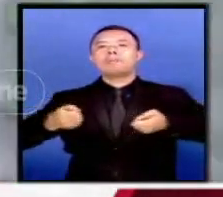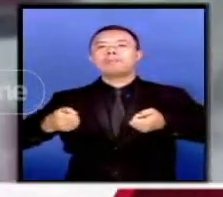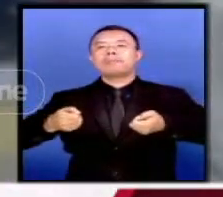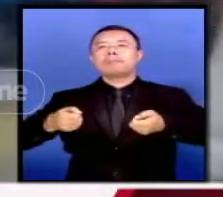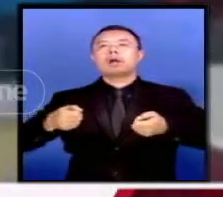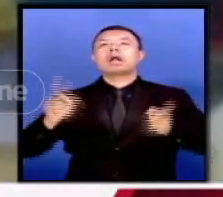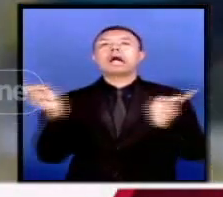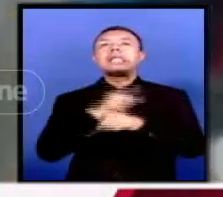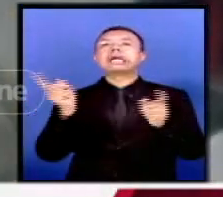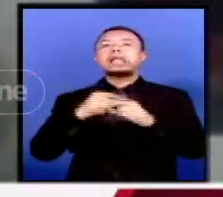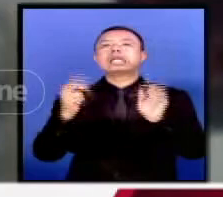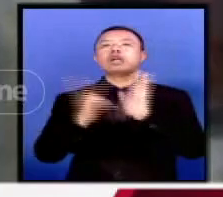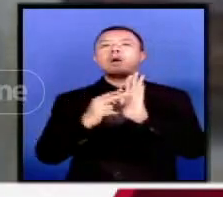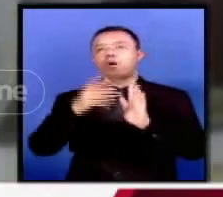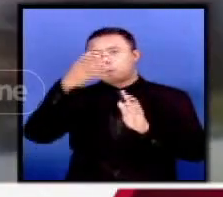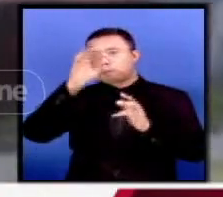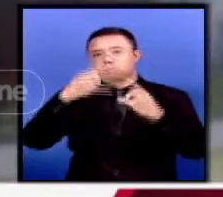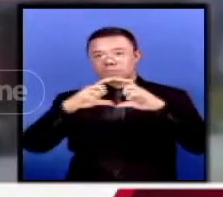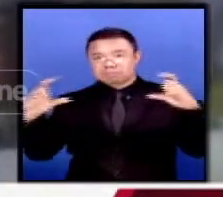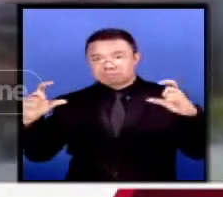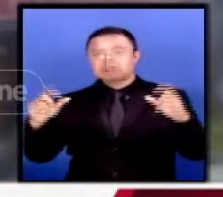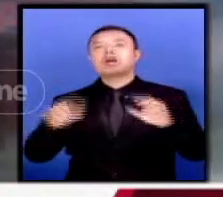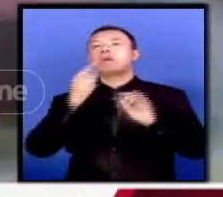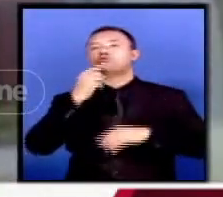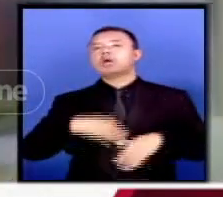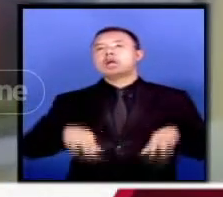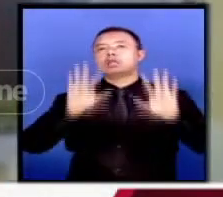polisi serta memiliki puluhan barcode BBM.